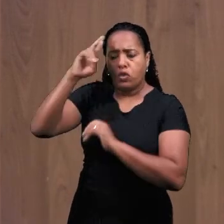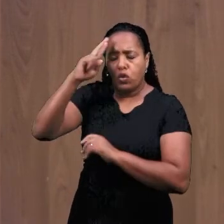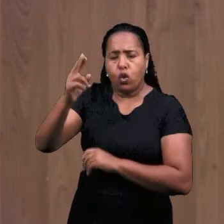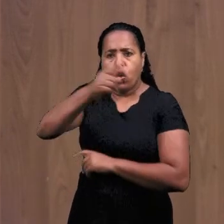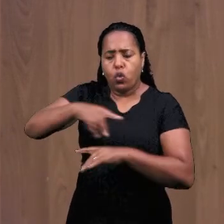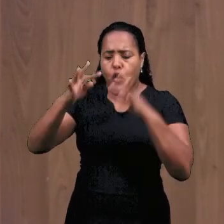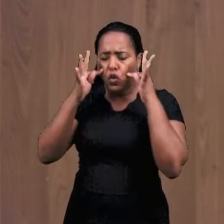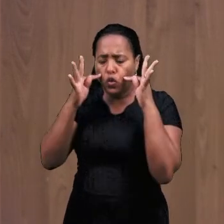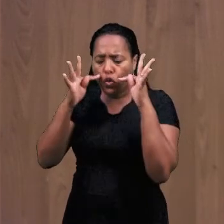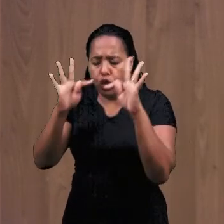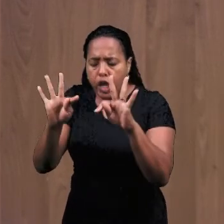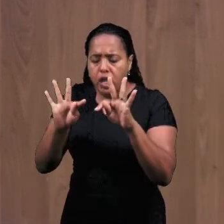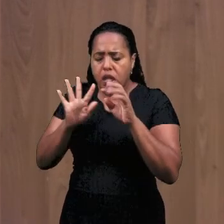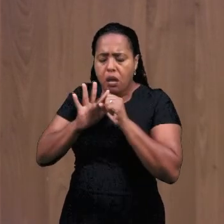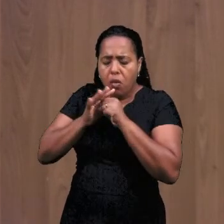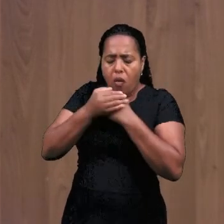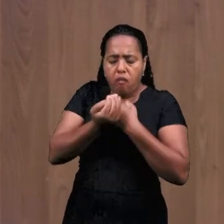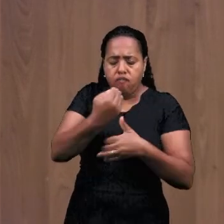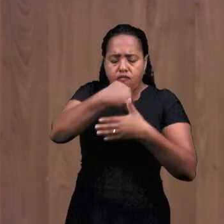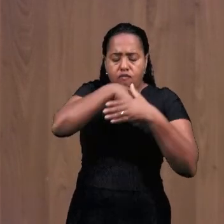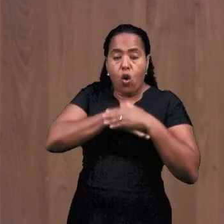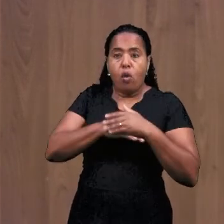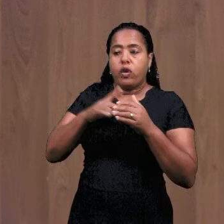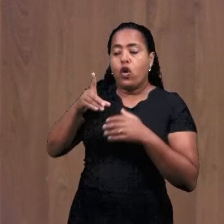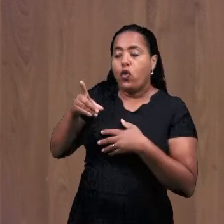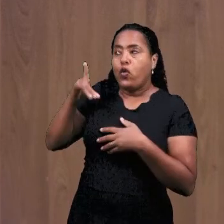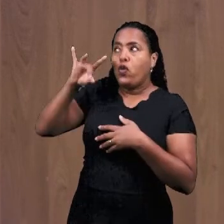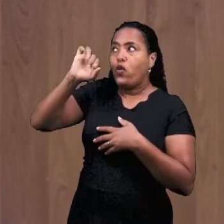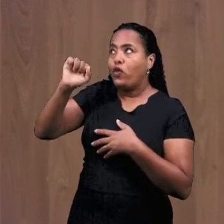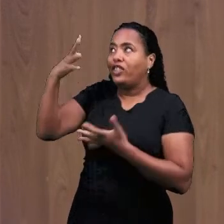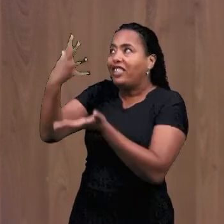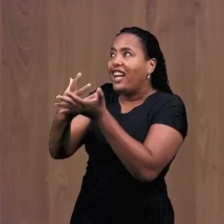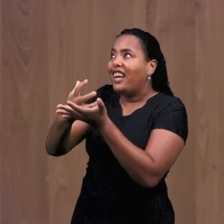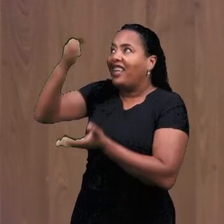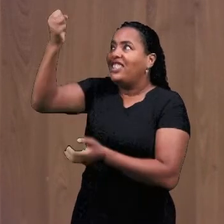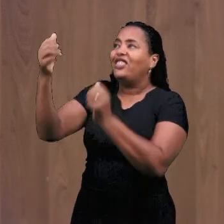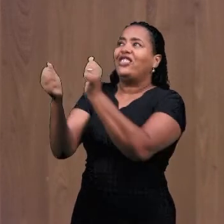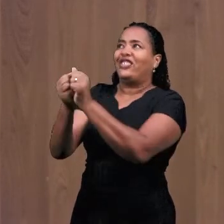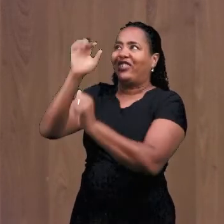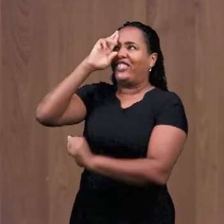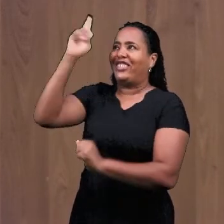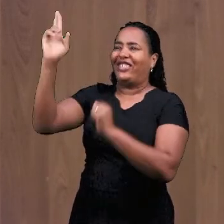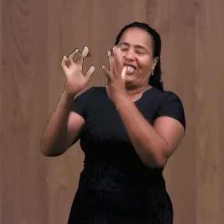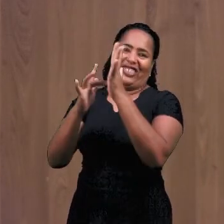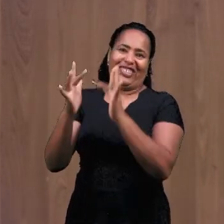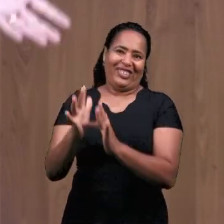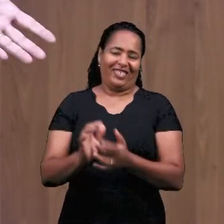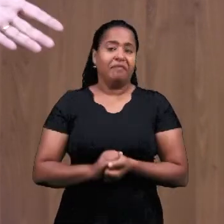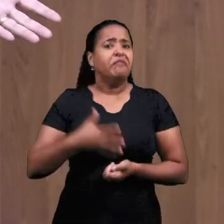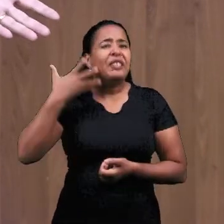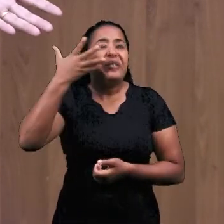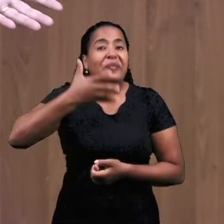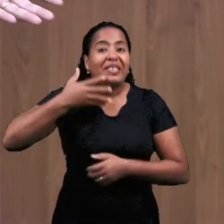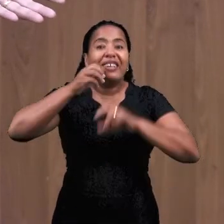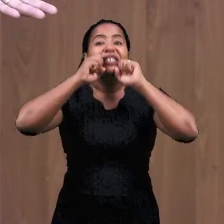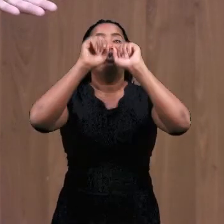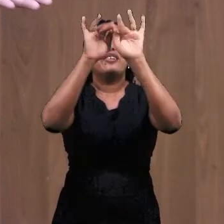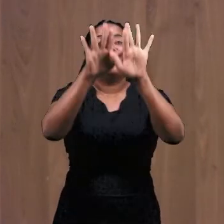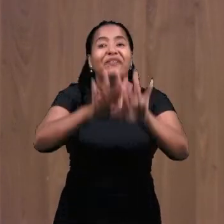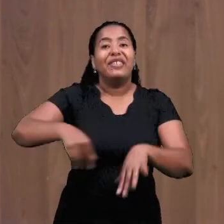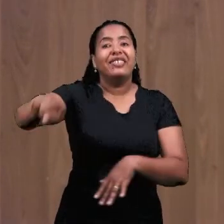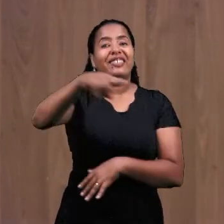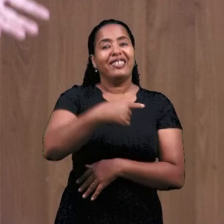témoignage, afin que nous puissions ainsi un jour arriver à l'éternité. Que cette parole soit une bénédiction pour